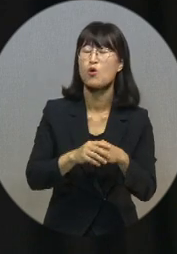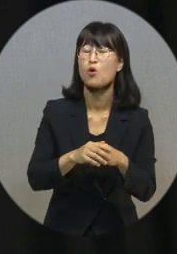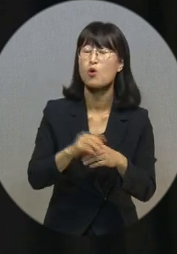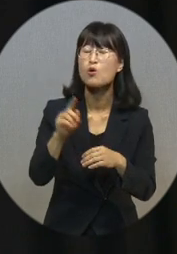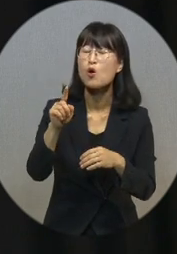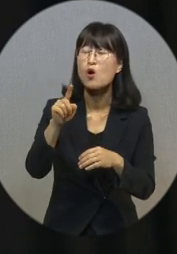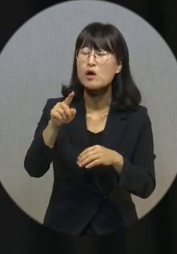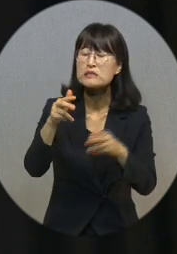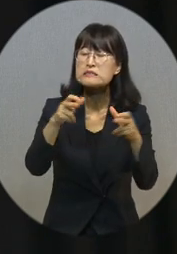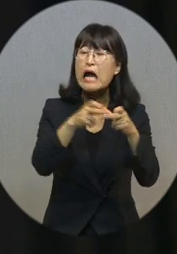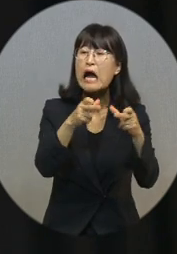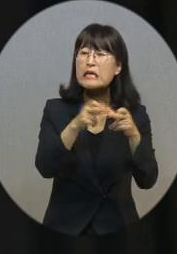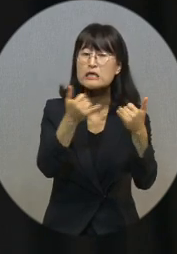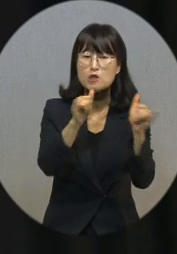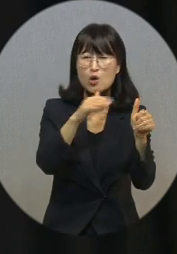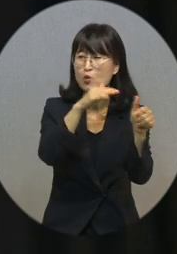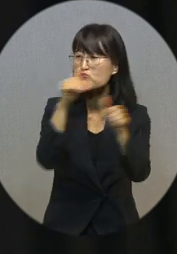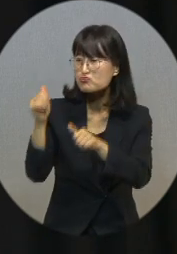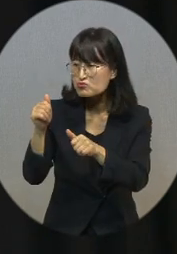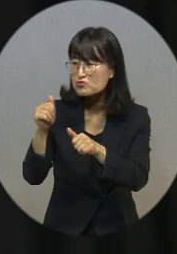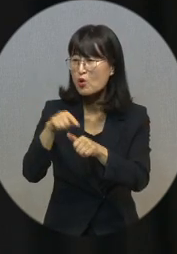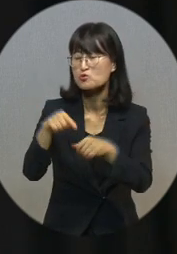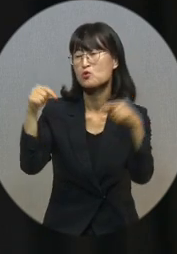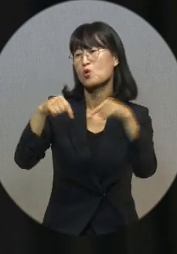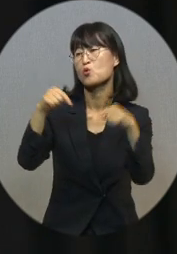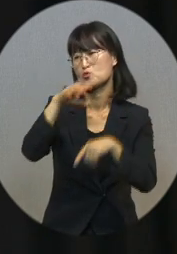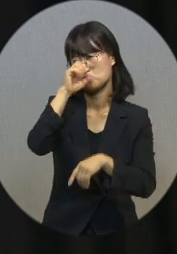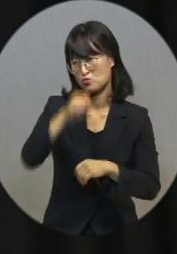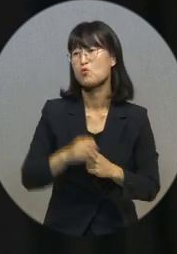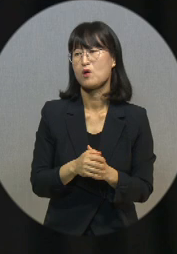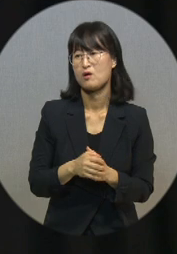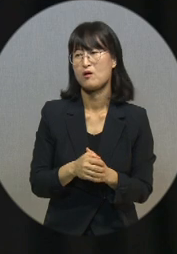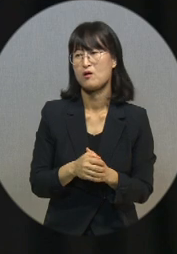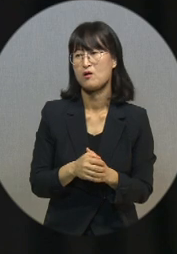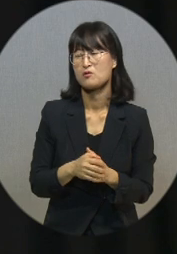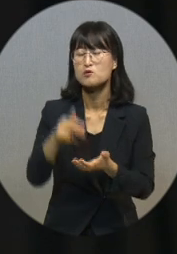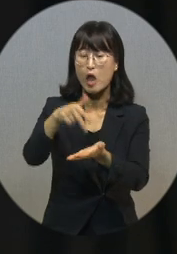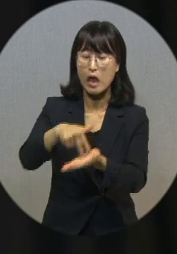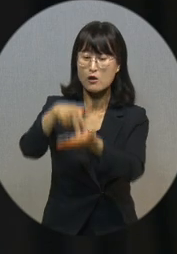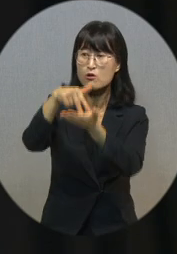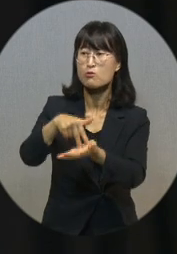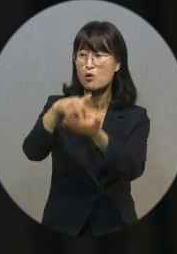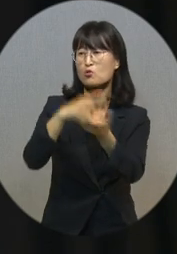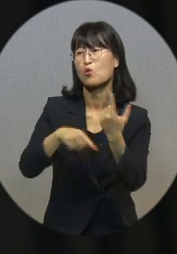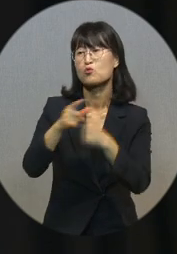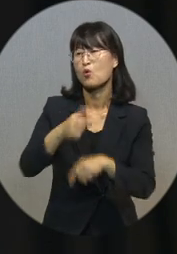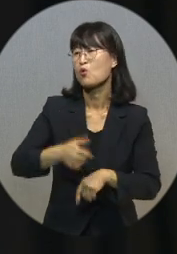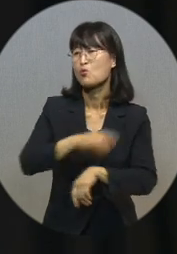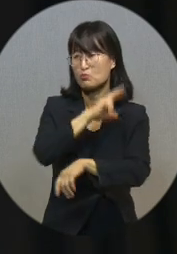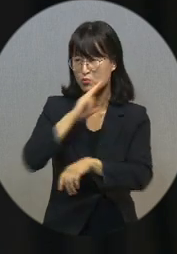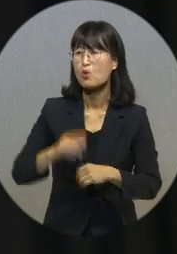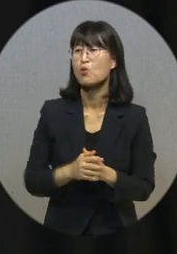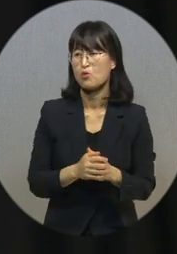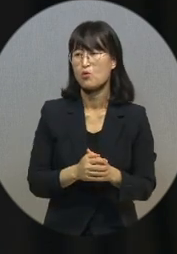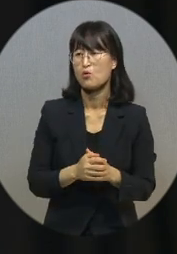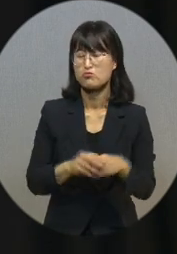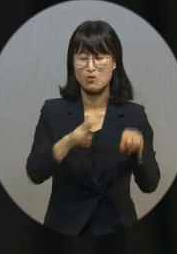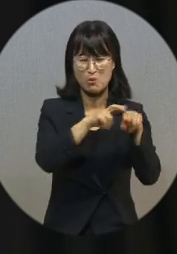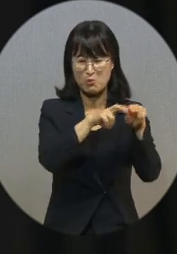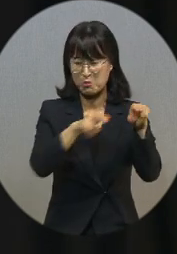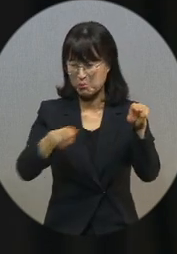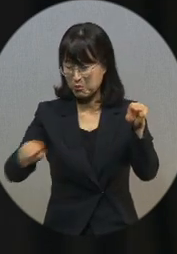때부터 1역사 1동선에 엘리베이터가 설치되었더라면 네. 어떻게 보면 위험하고 불편한 휠체어 리프트가